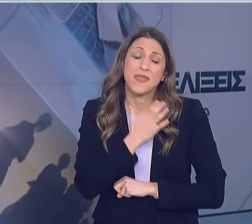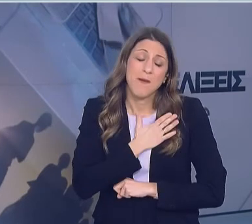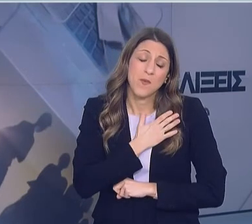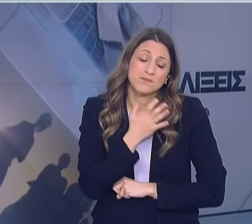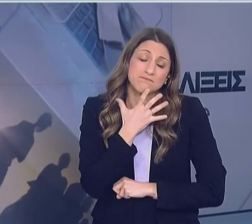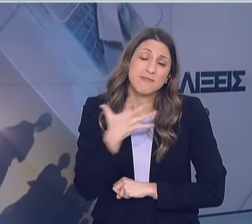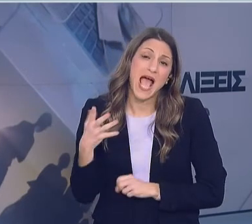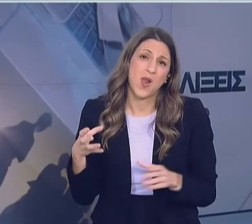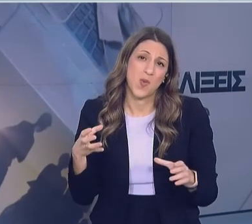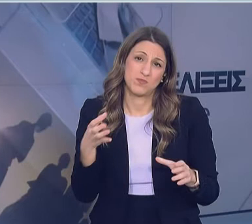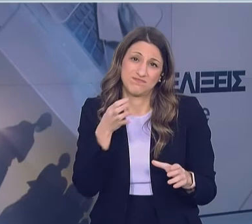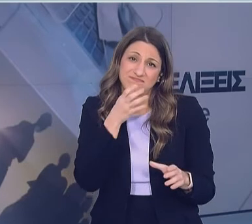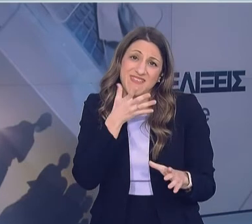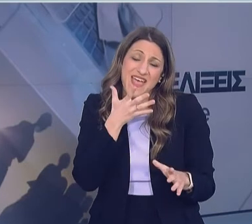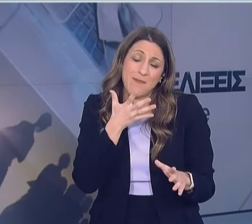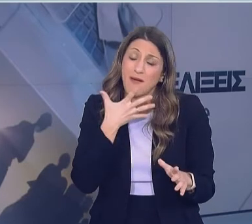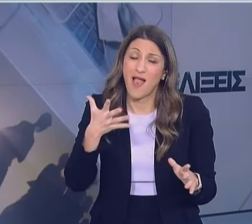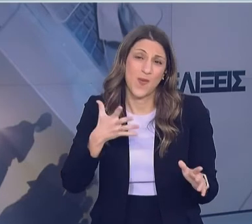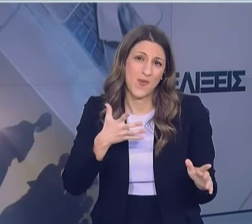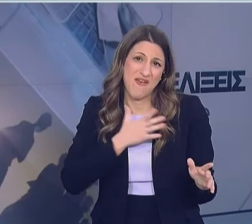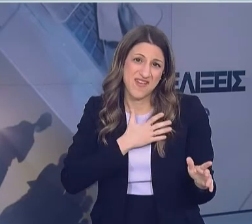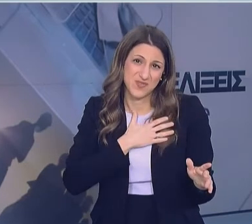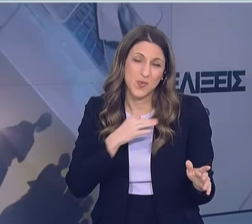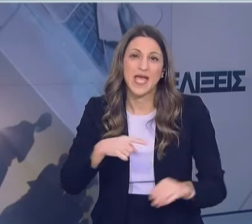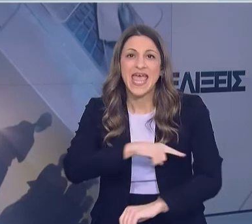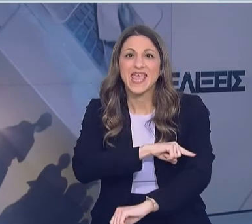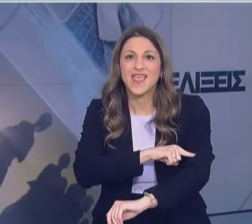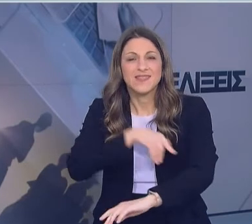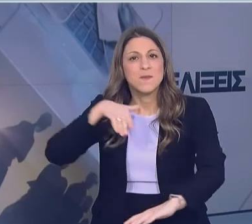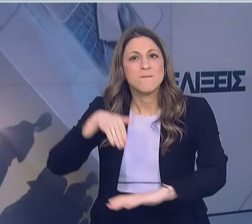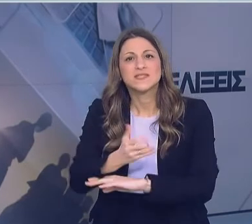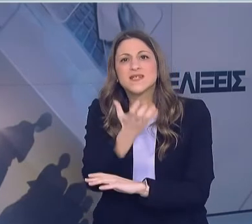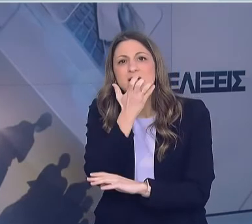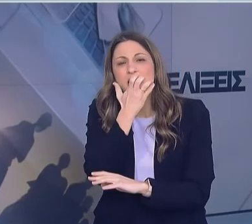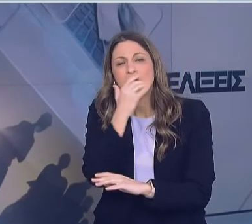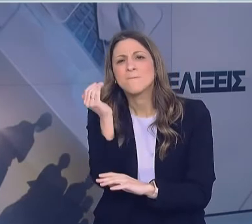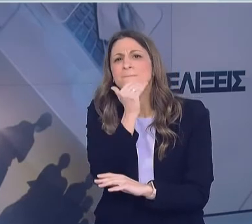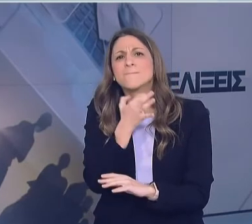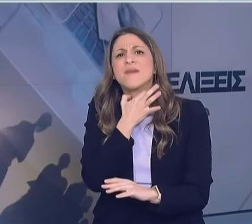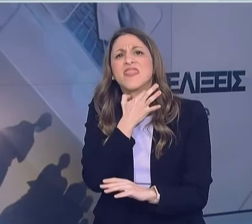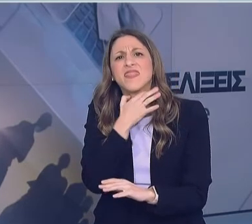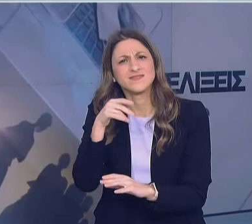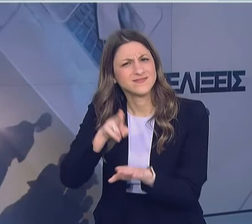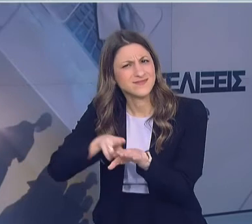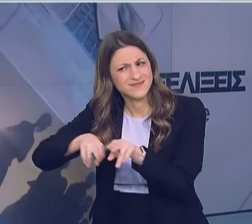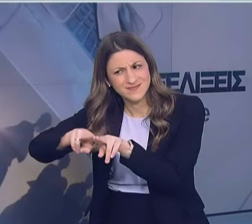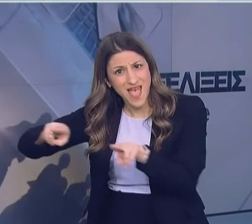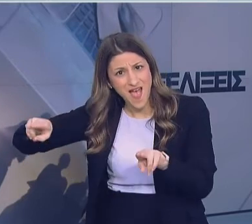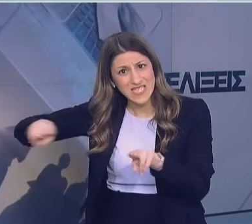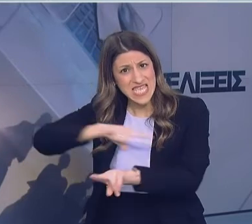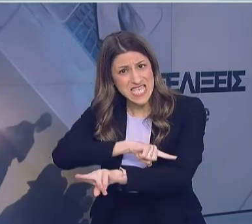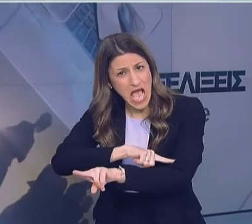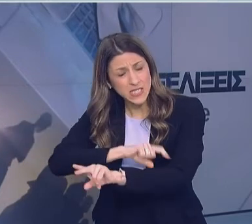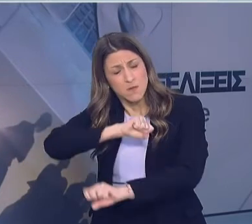τους γιατρούς των ΜΕΘ για την υψηλή ποιότητα και φροντίδα των περιστατικών της νέας νόσου. Χάρη στις προσπάθειές τους, έχουμε